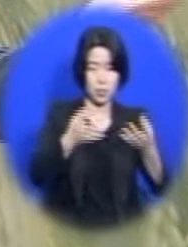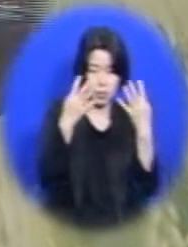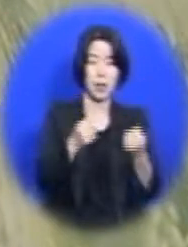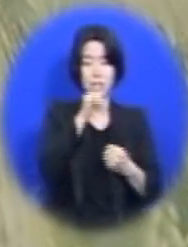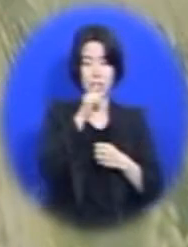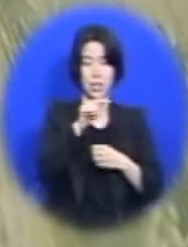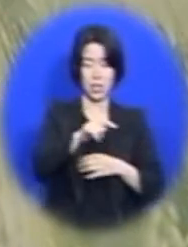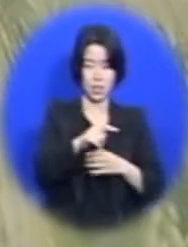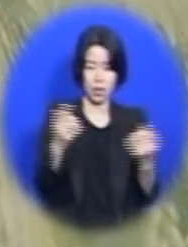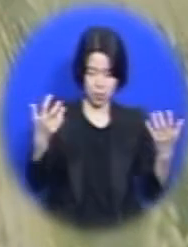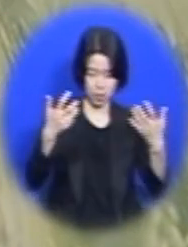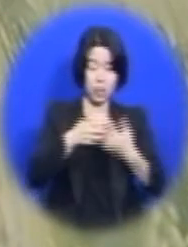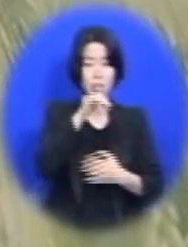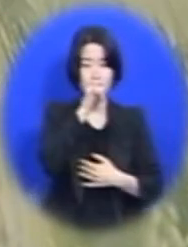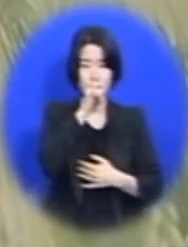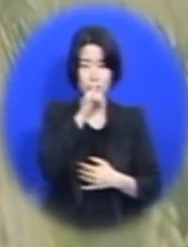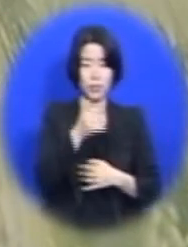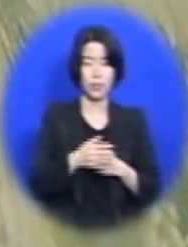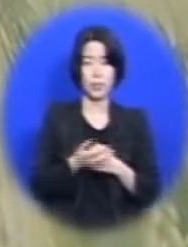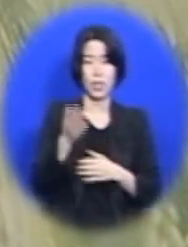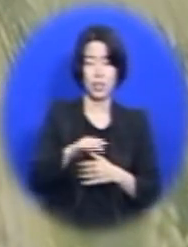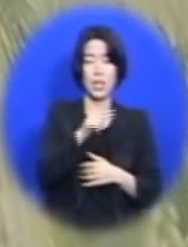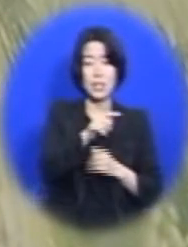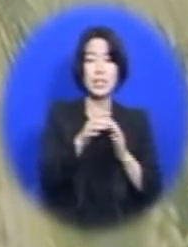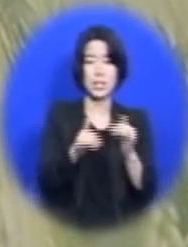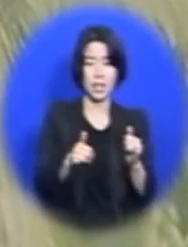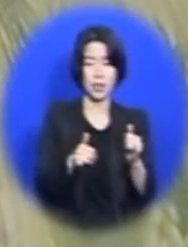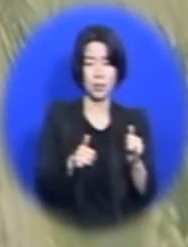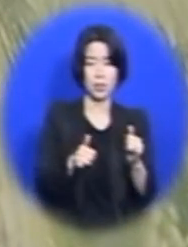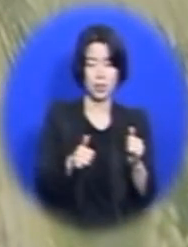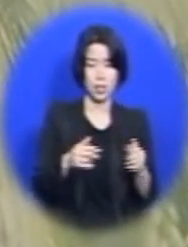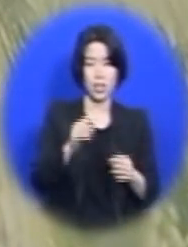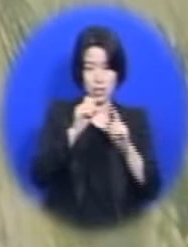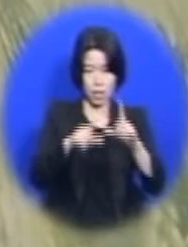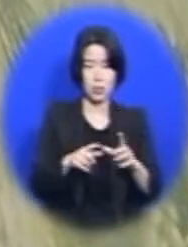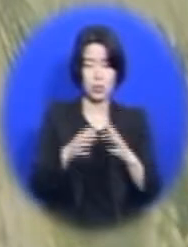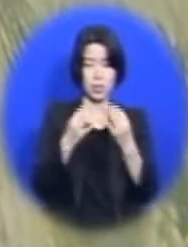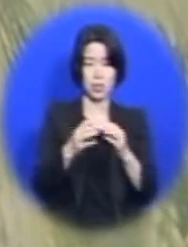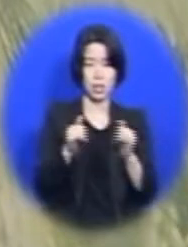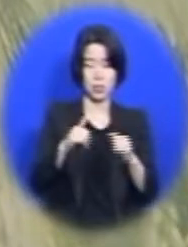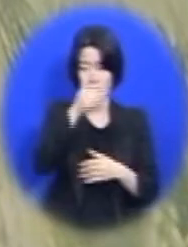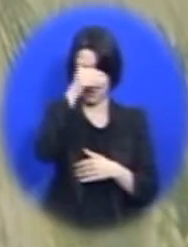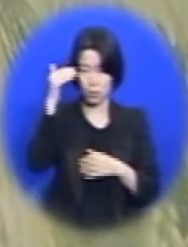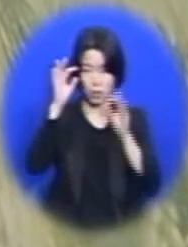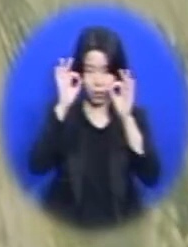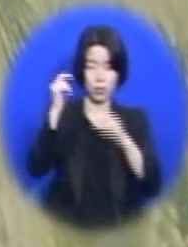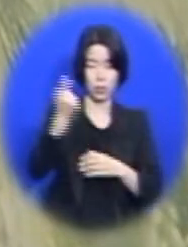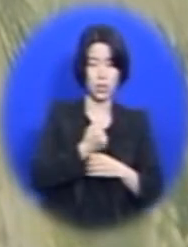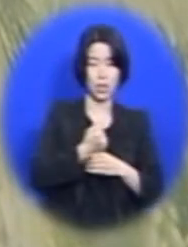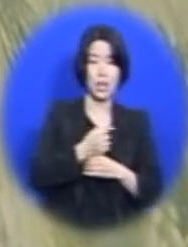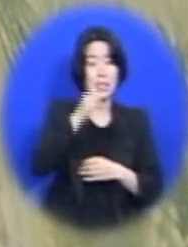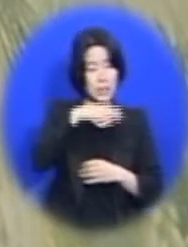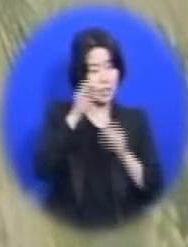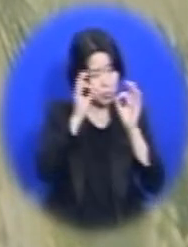본당이 거의 가득 찼습니다. 그러나 그분들은 상당수 많은 분들이 구경하러 오신 분이고 그저